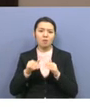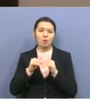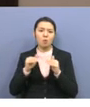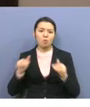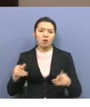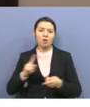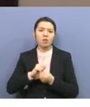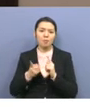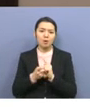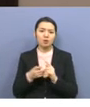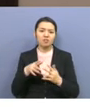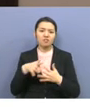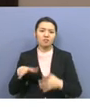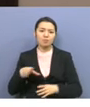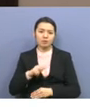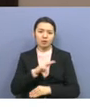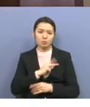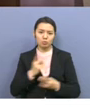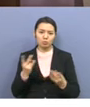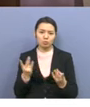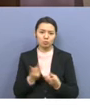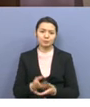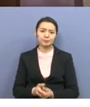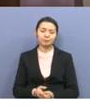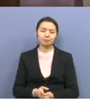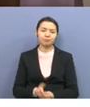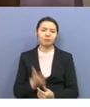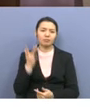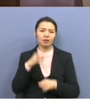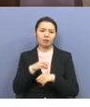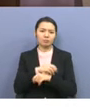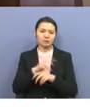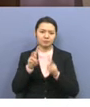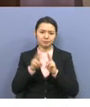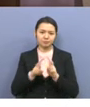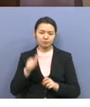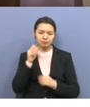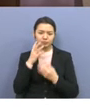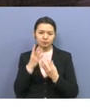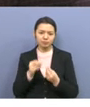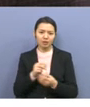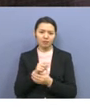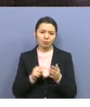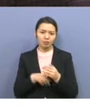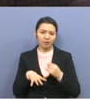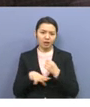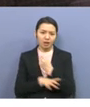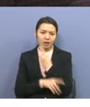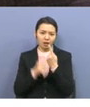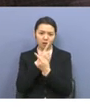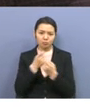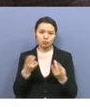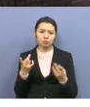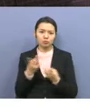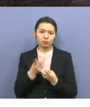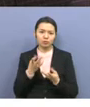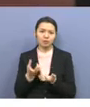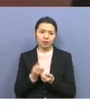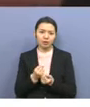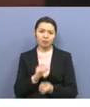тиісінше аудандармен жұмыс істеуіміз керек. Тұрақты комиссия отырысы күн тәртібіндегі мәселені қорытындылай келе, тиісті